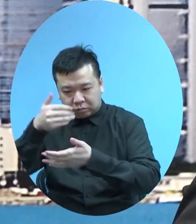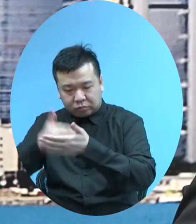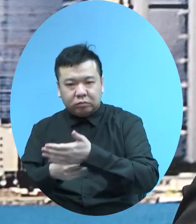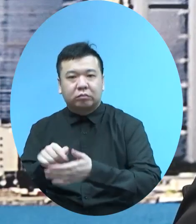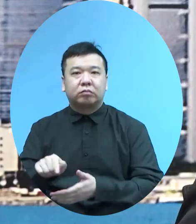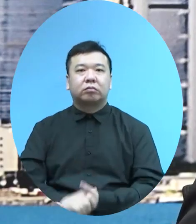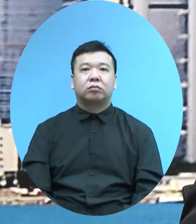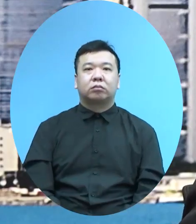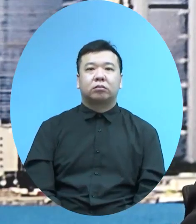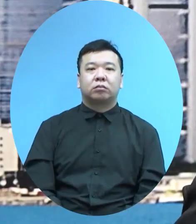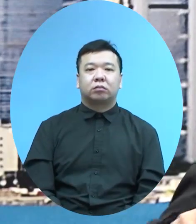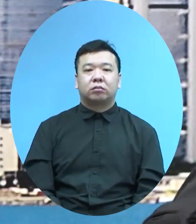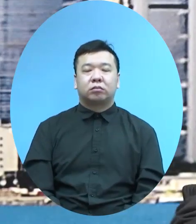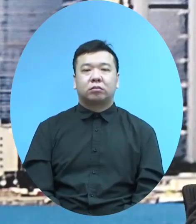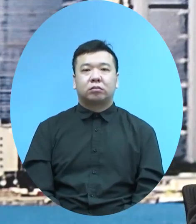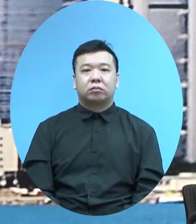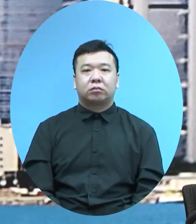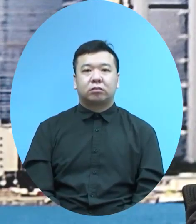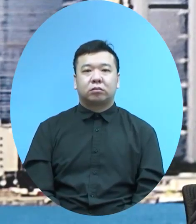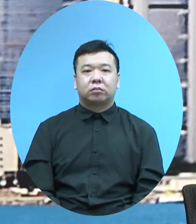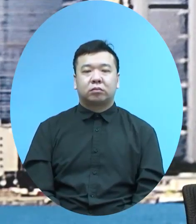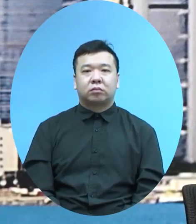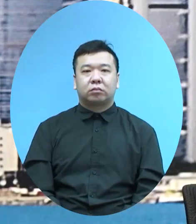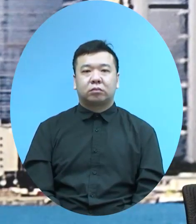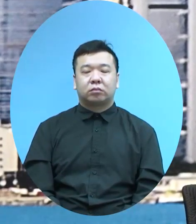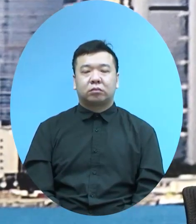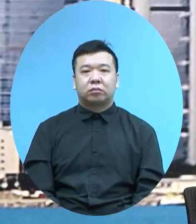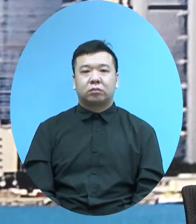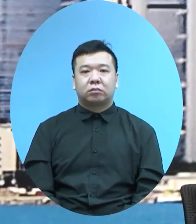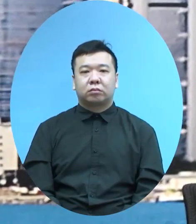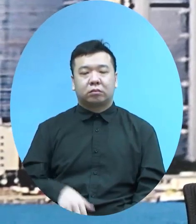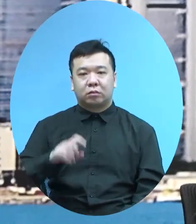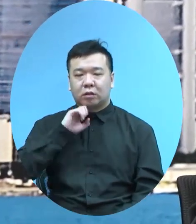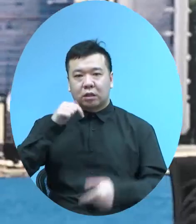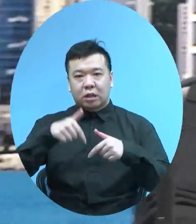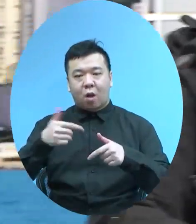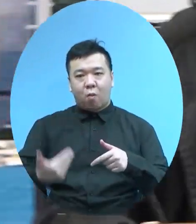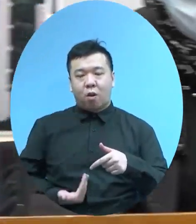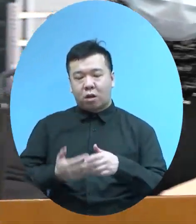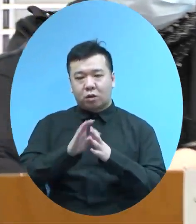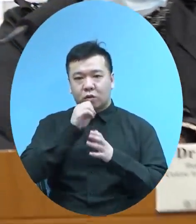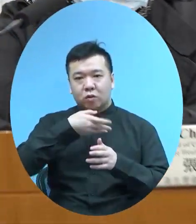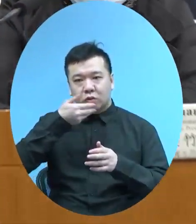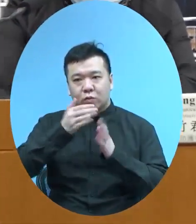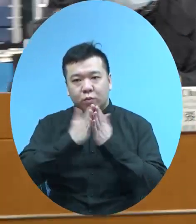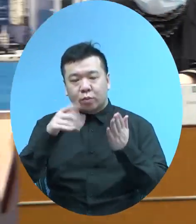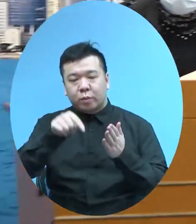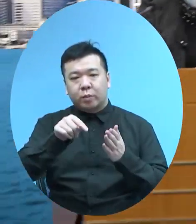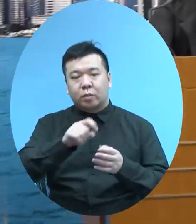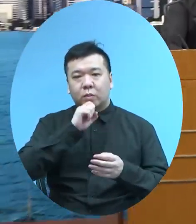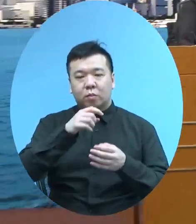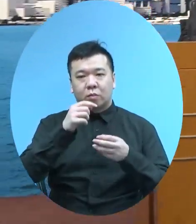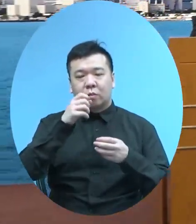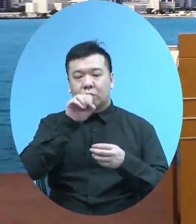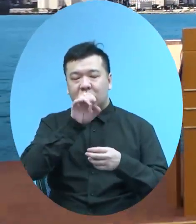行黑色衫嘅。 Hi, South China Morning Post. I have three questions. The first one is about the latest